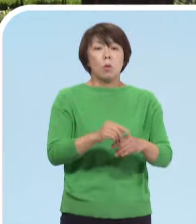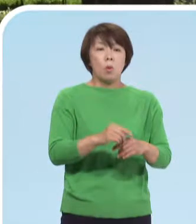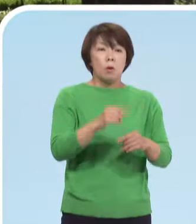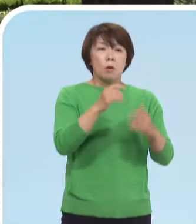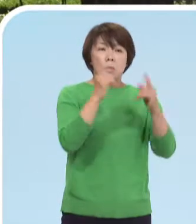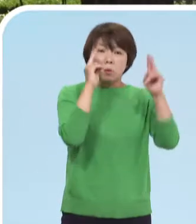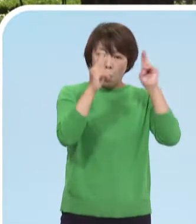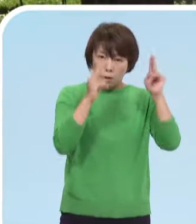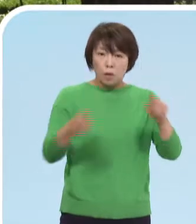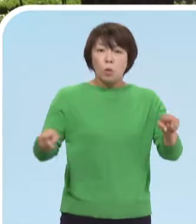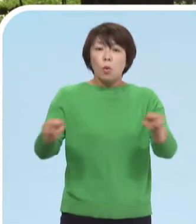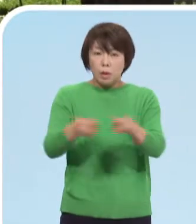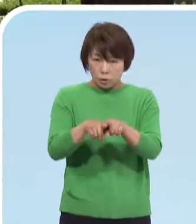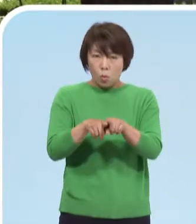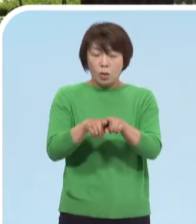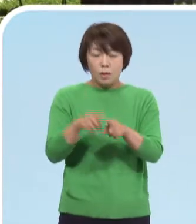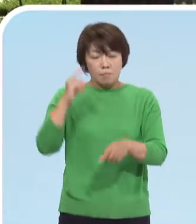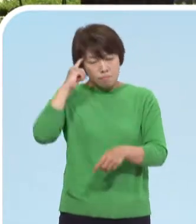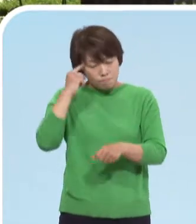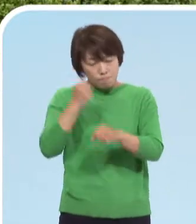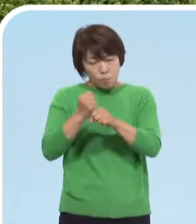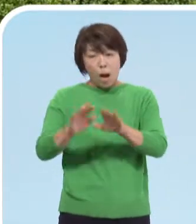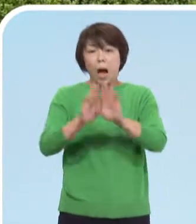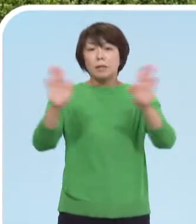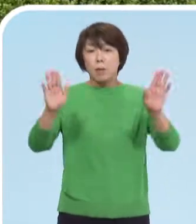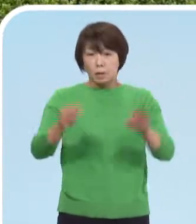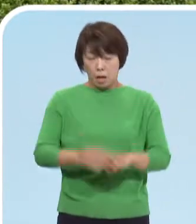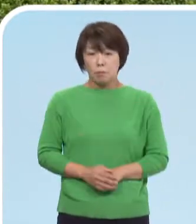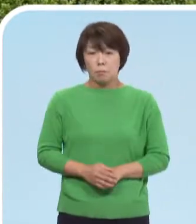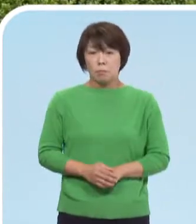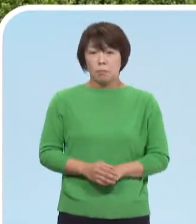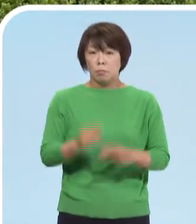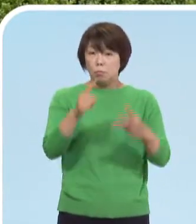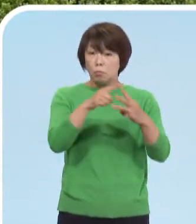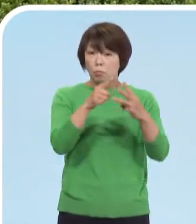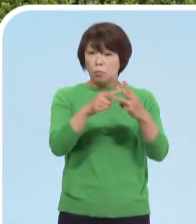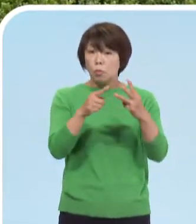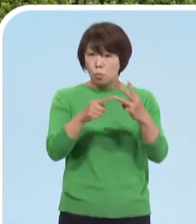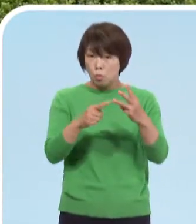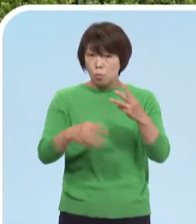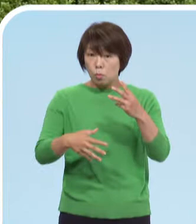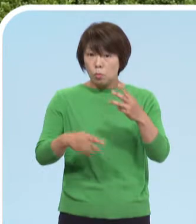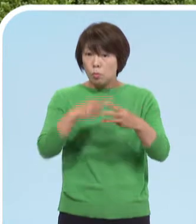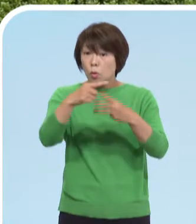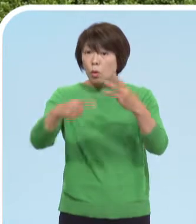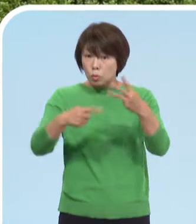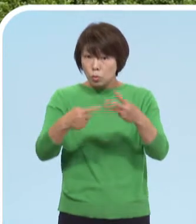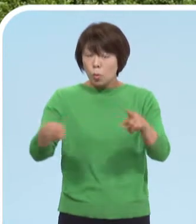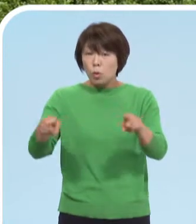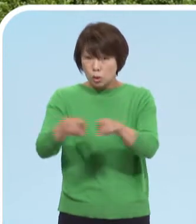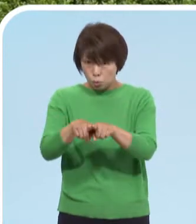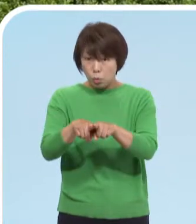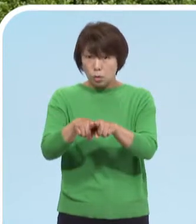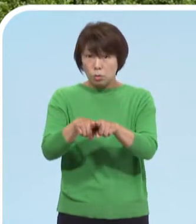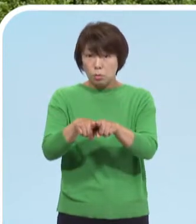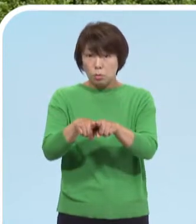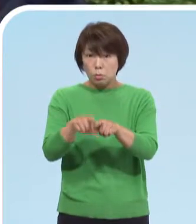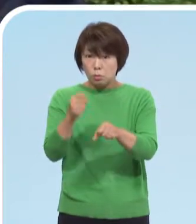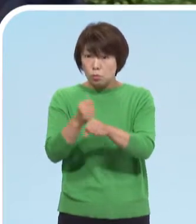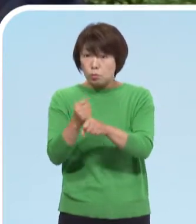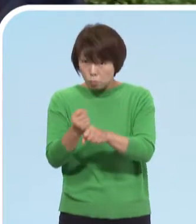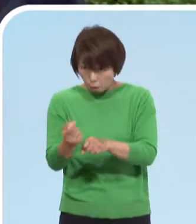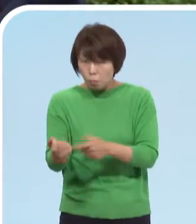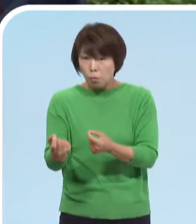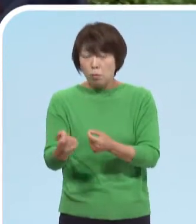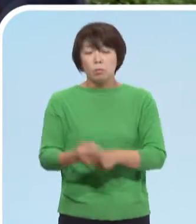と共同で商品開発がスタートしました。 町と民間企業と高校生、 はい、 これが三位一体で